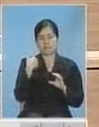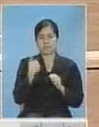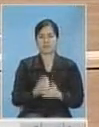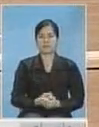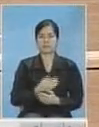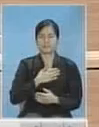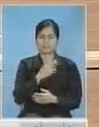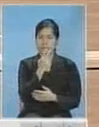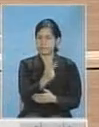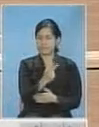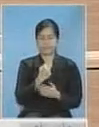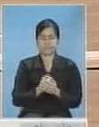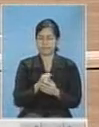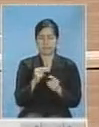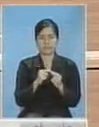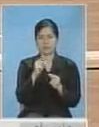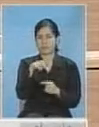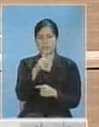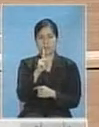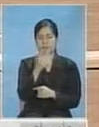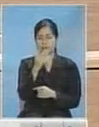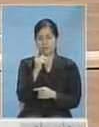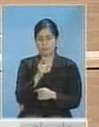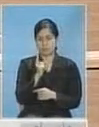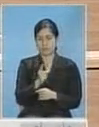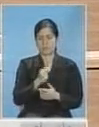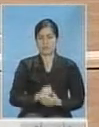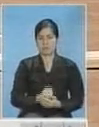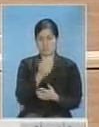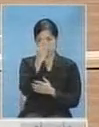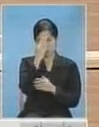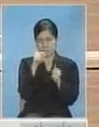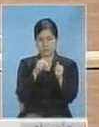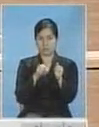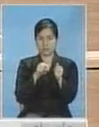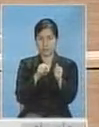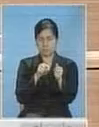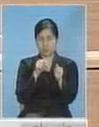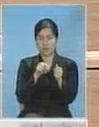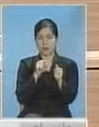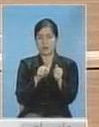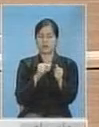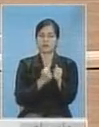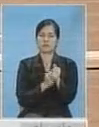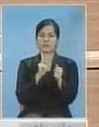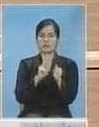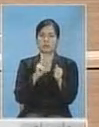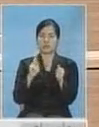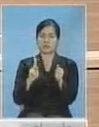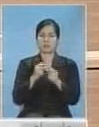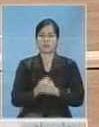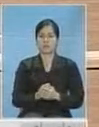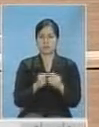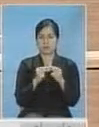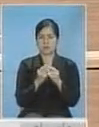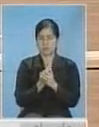ซึ่งมันดินสไลด์แล้วก็มาปิดลำแม่น้ำยมอยู่ที่หน้าเทศบาลกงที่ในเขตเทศบาลกงไกรราชหน้าท่